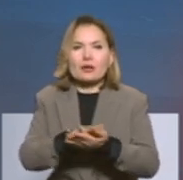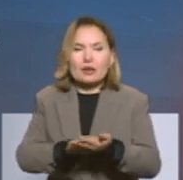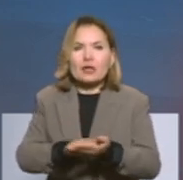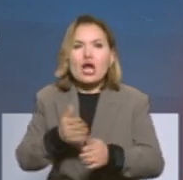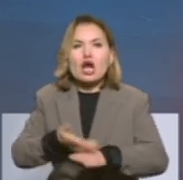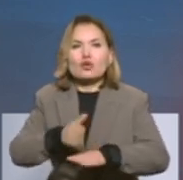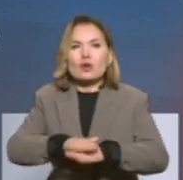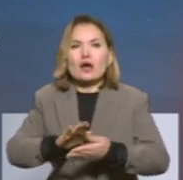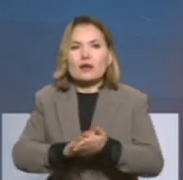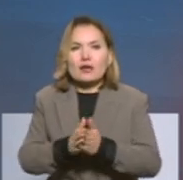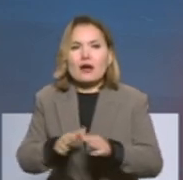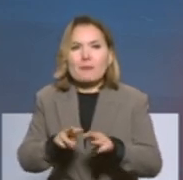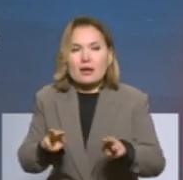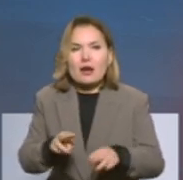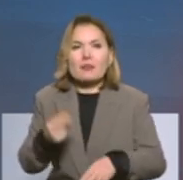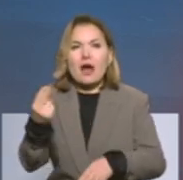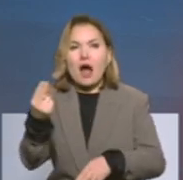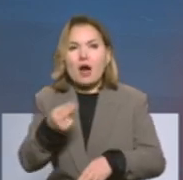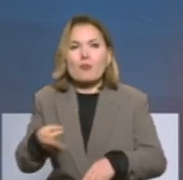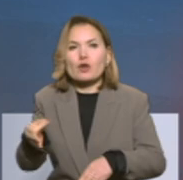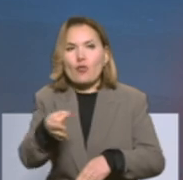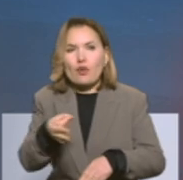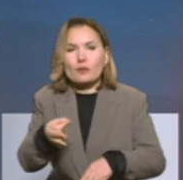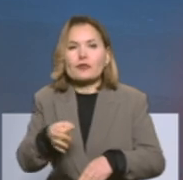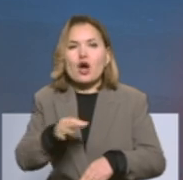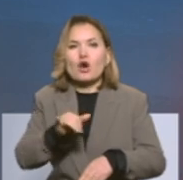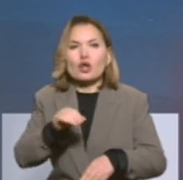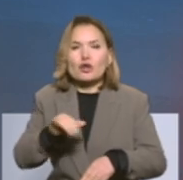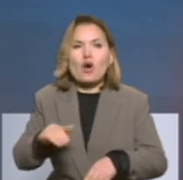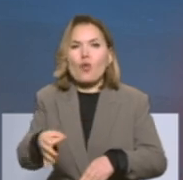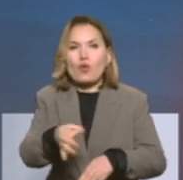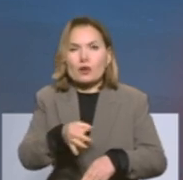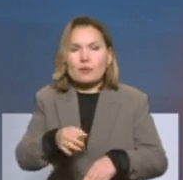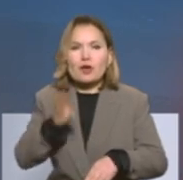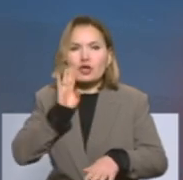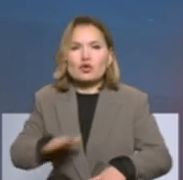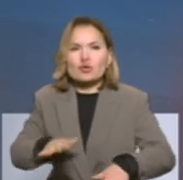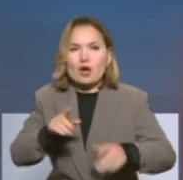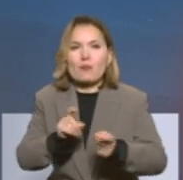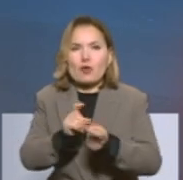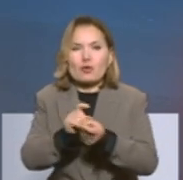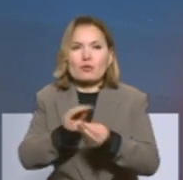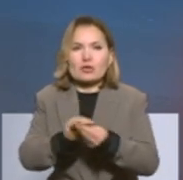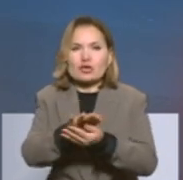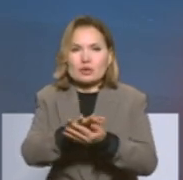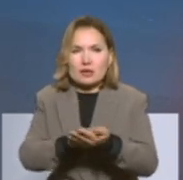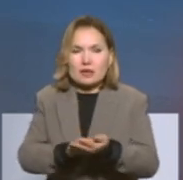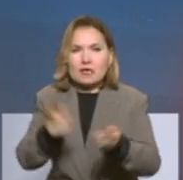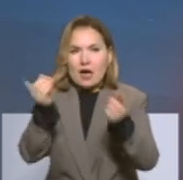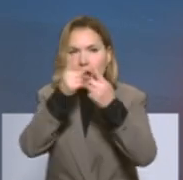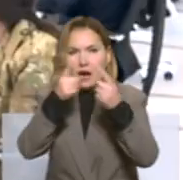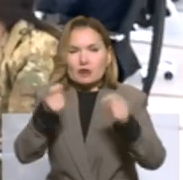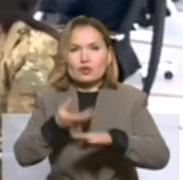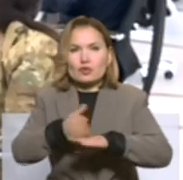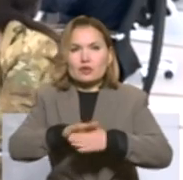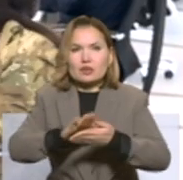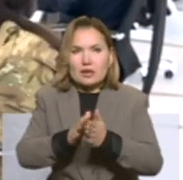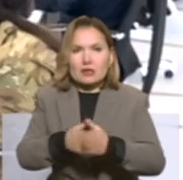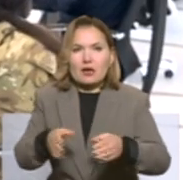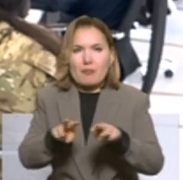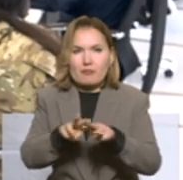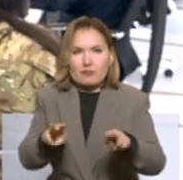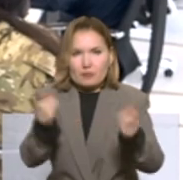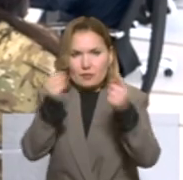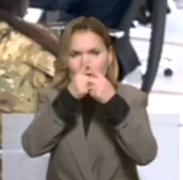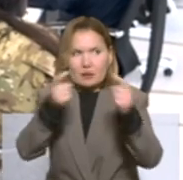Төтенше жағдайлар министрлігі Ақмола және Ұлытау облыстарында да тасқын сумен күрес жалғасып жатқанын айтты. Көлік қатынасынсыз